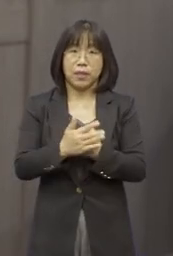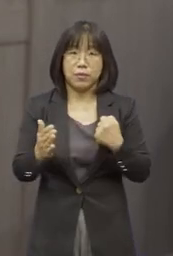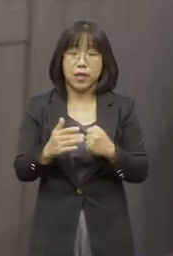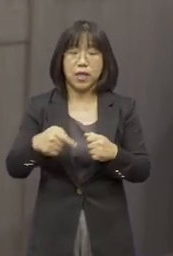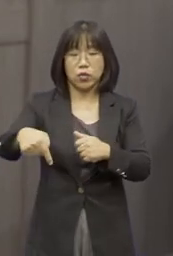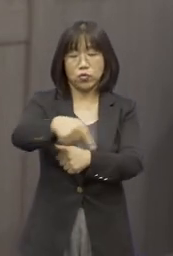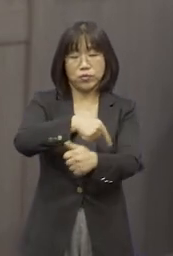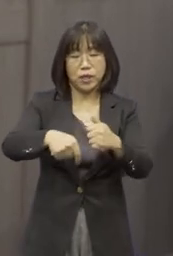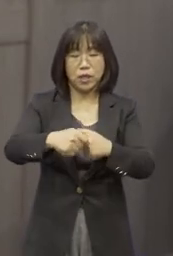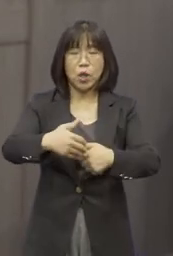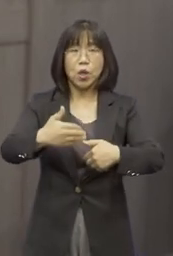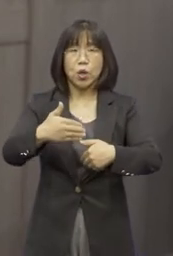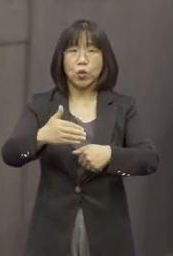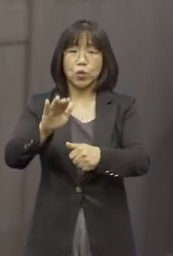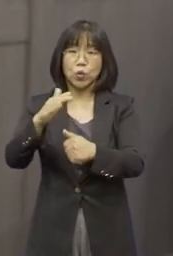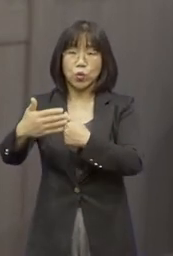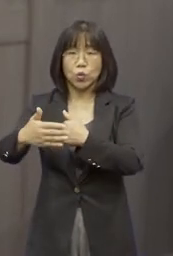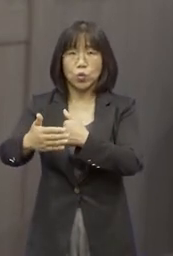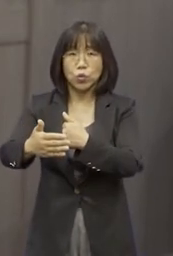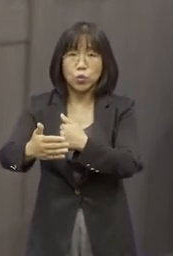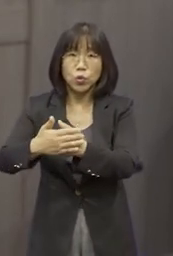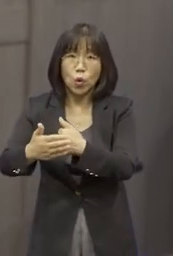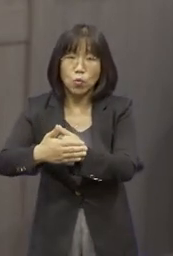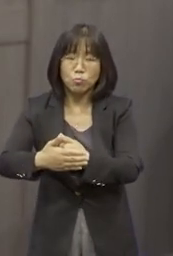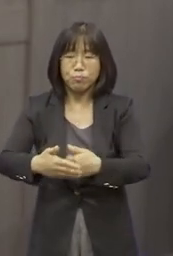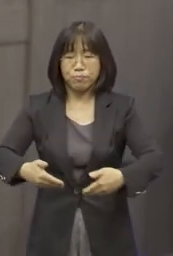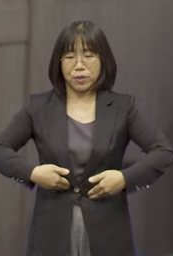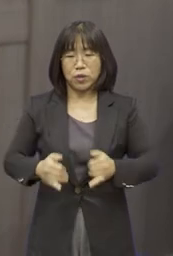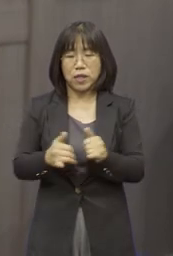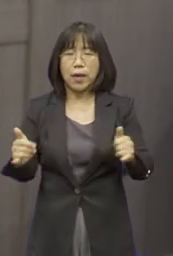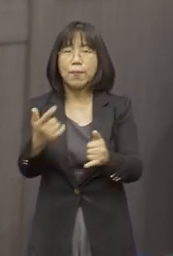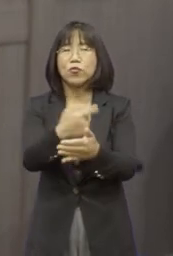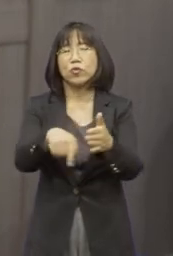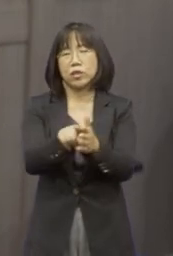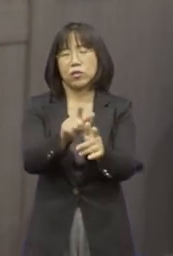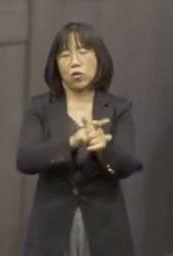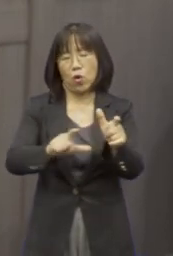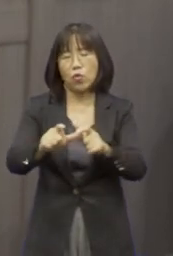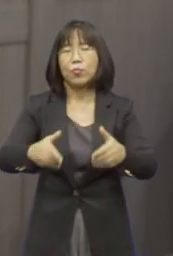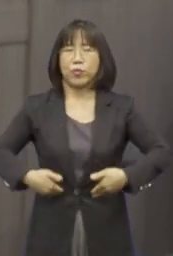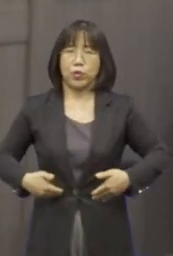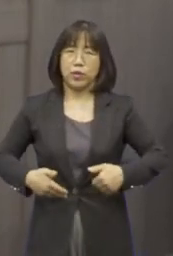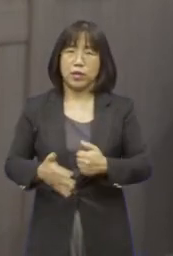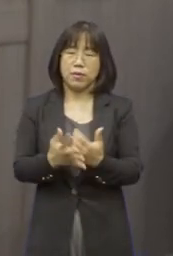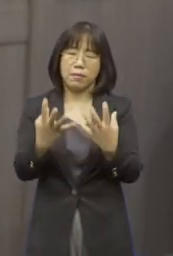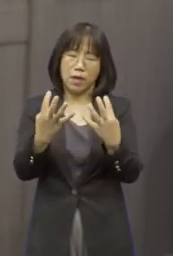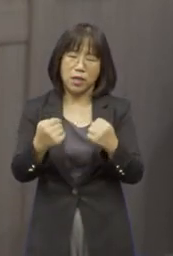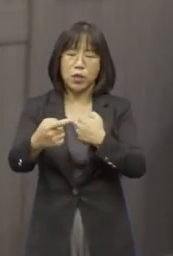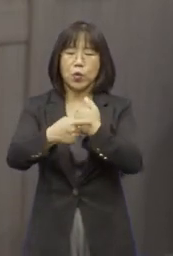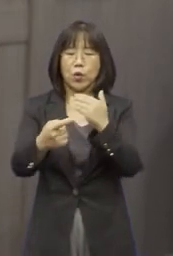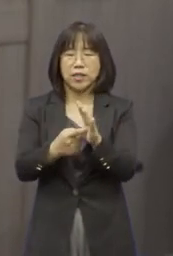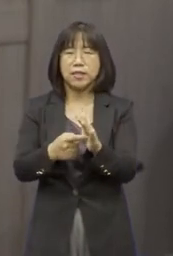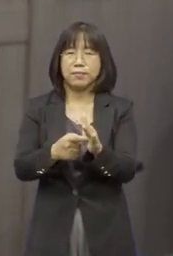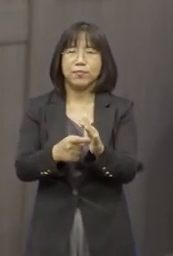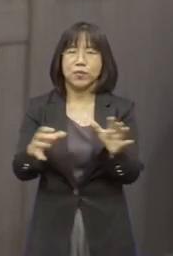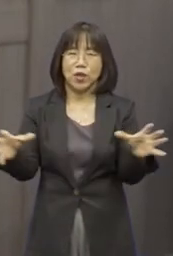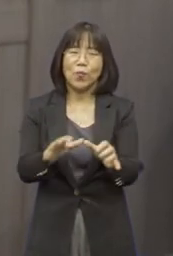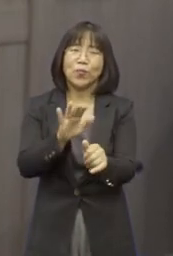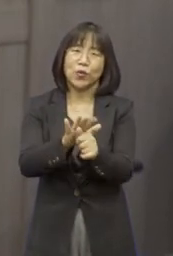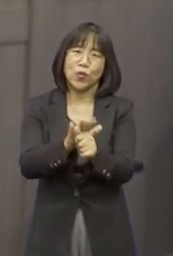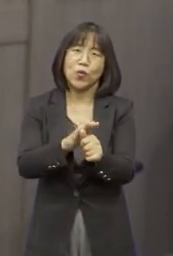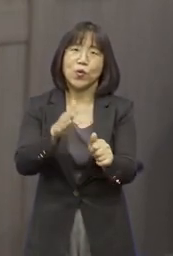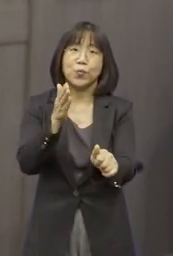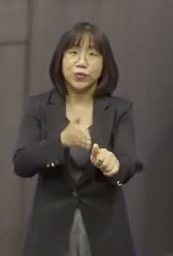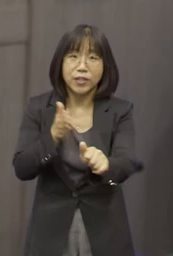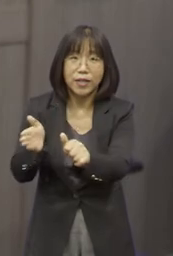있어 주변에 도움을 필요로 하는 분들께 더욱 어려운 시기라고 생각이 됩니다. 구민 여러분들의 많은